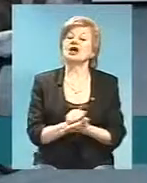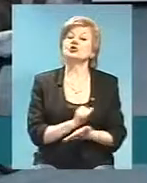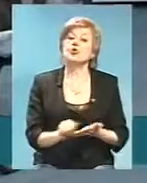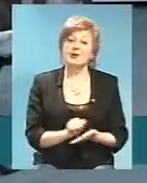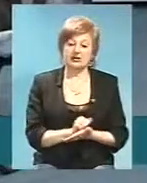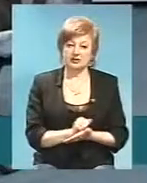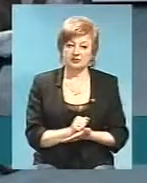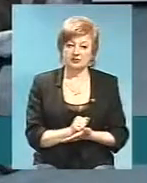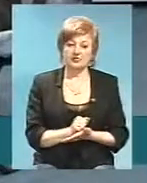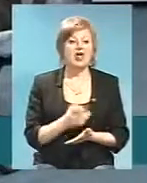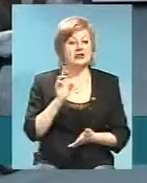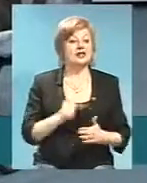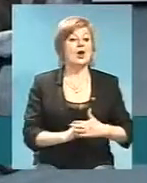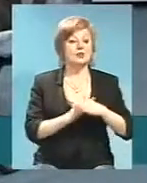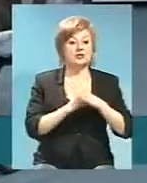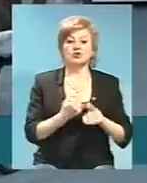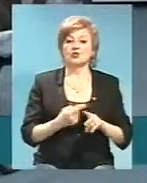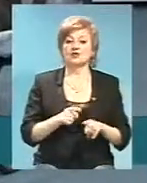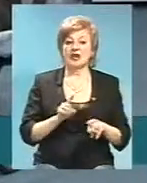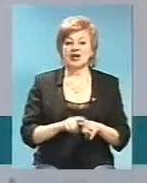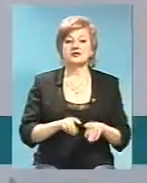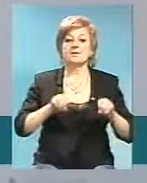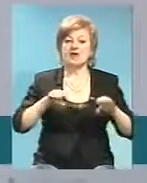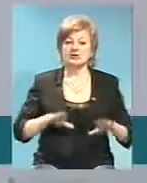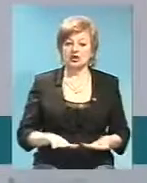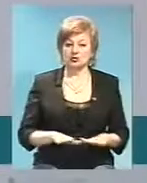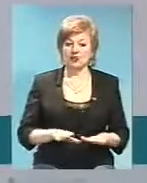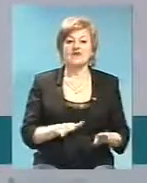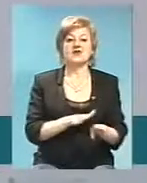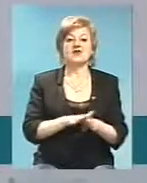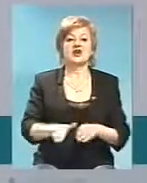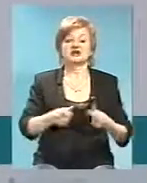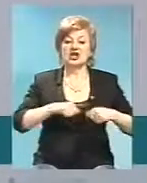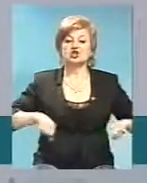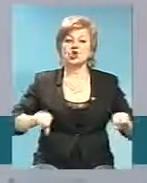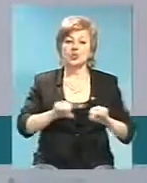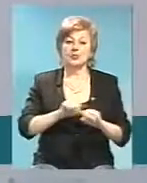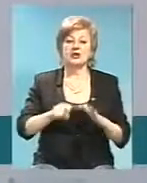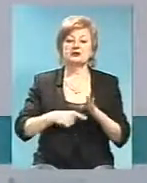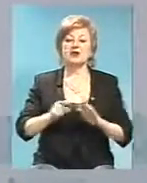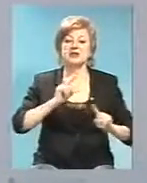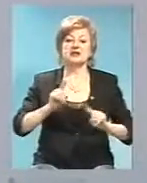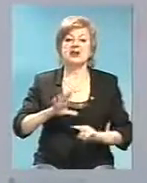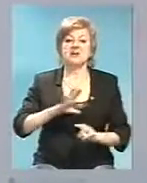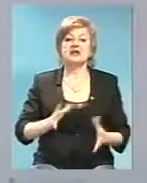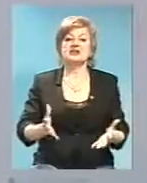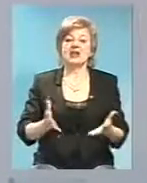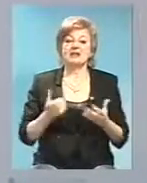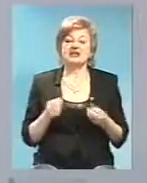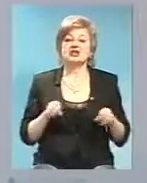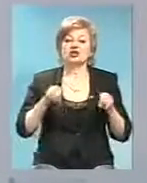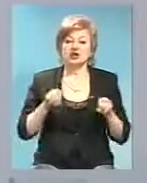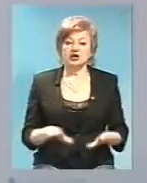Тому на підставі цієї постанови виконавчим комітетом міської ради було прийнято